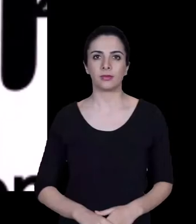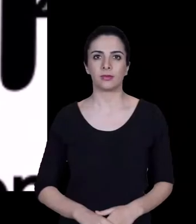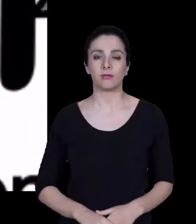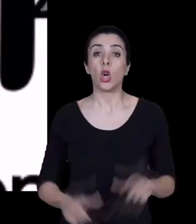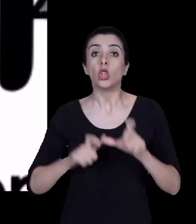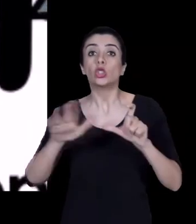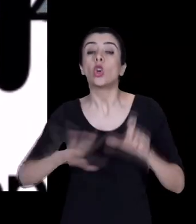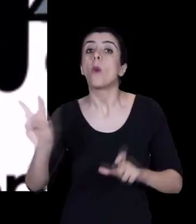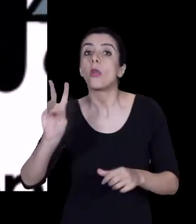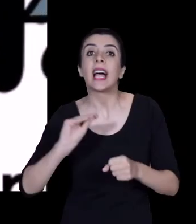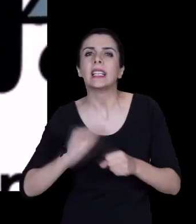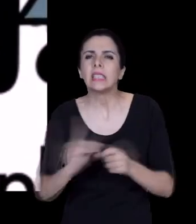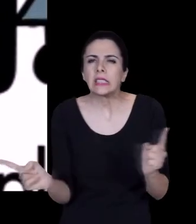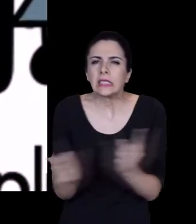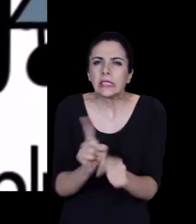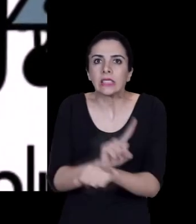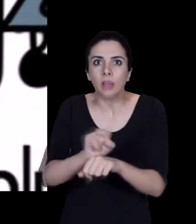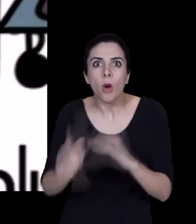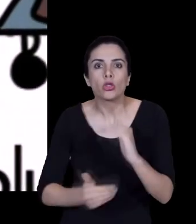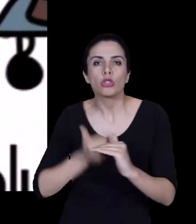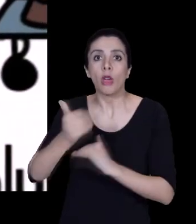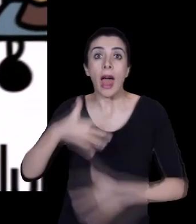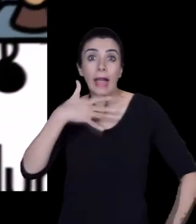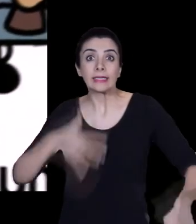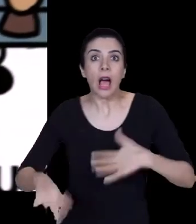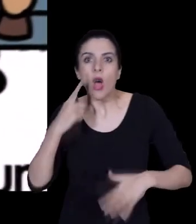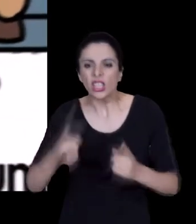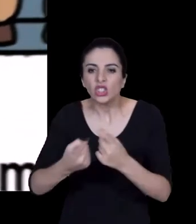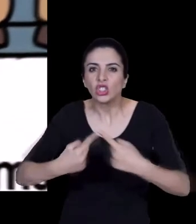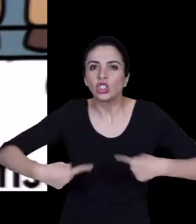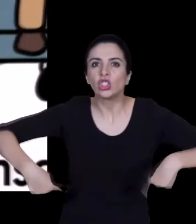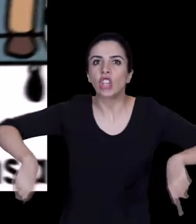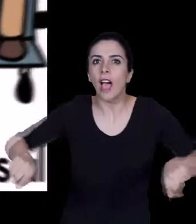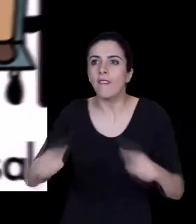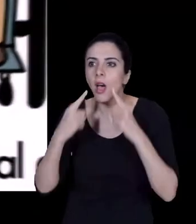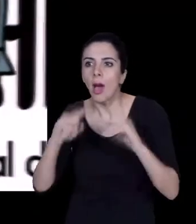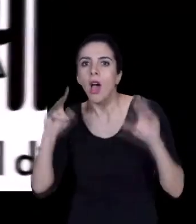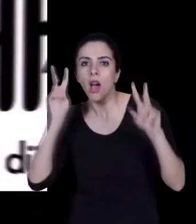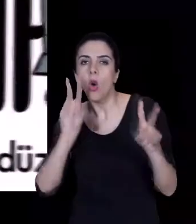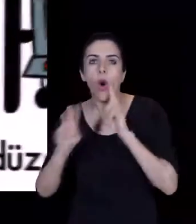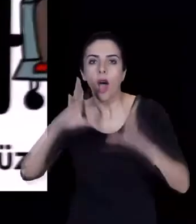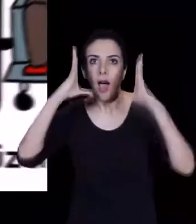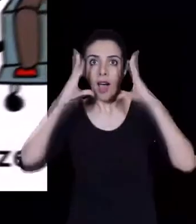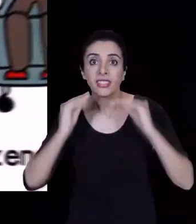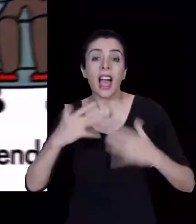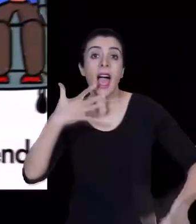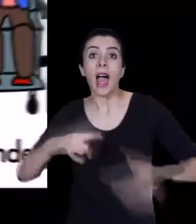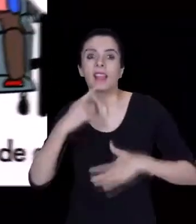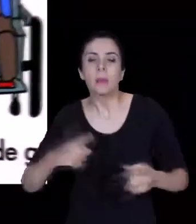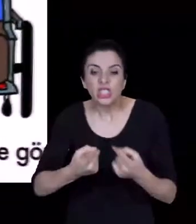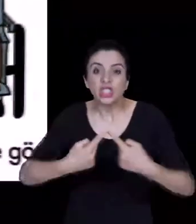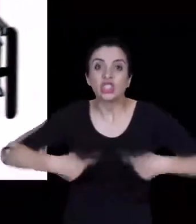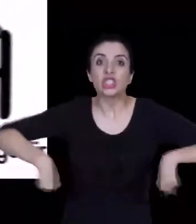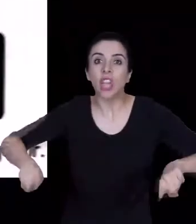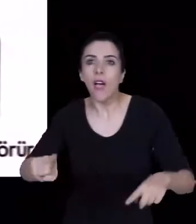Sosyal modelde kısa bir süre sonra sakatlığı tümüyle çevresel bir duruma indirgediği ve sakatlığın bedensel boyutlarını